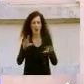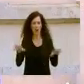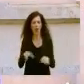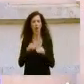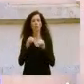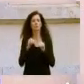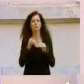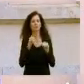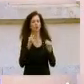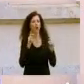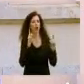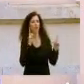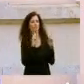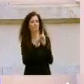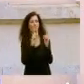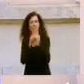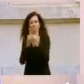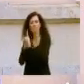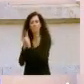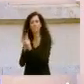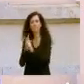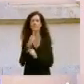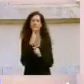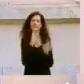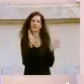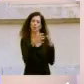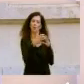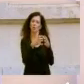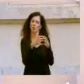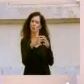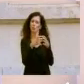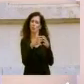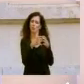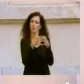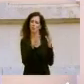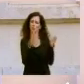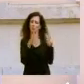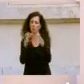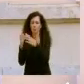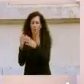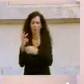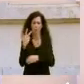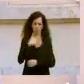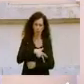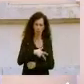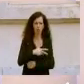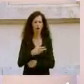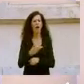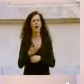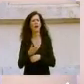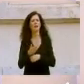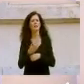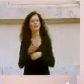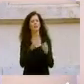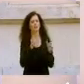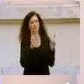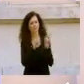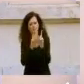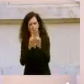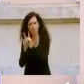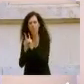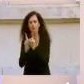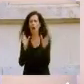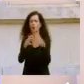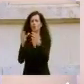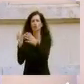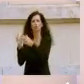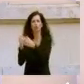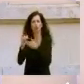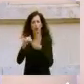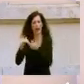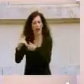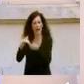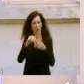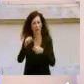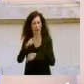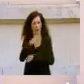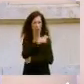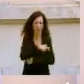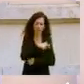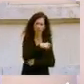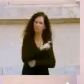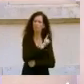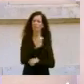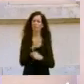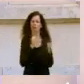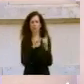incontri con le parti sociali e ha detto parti sociali associazioni di categoria anche singoli